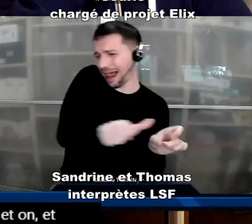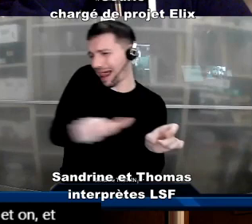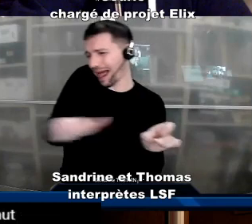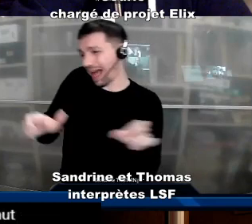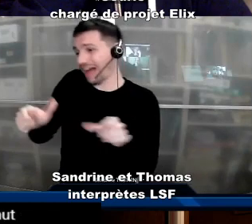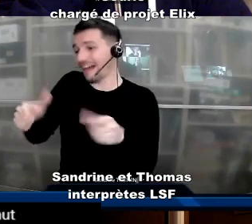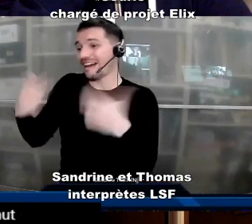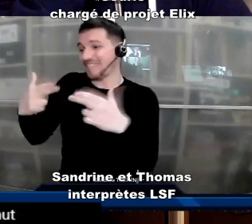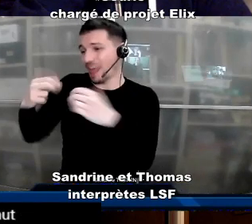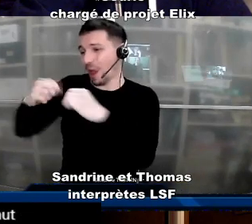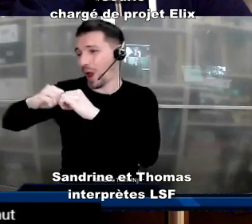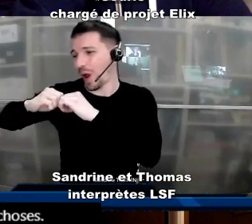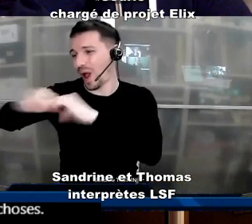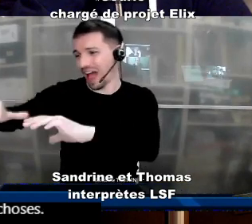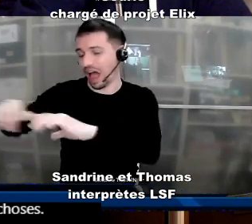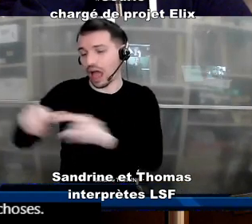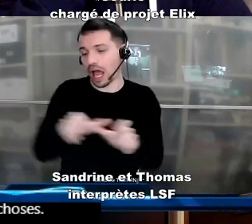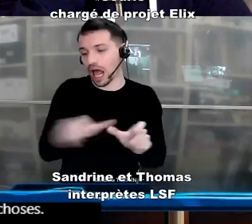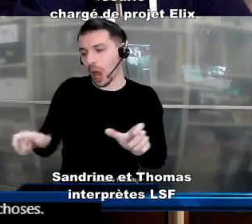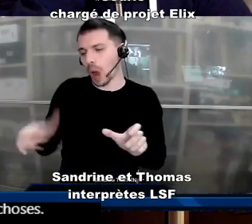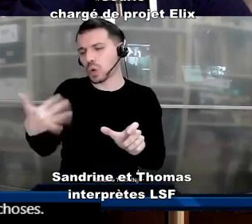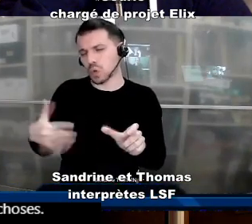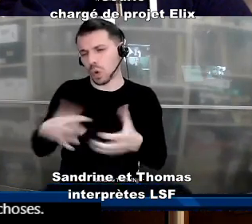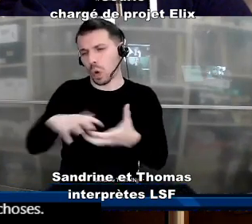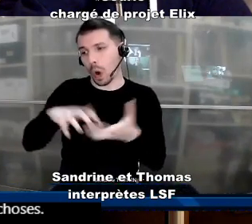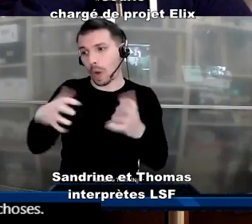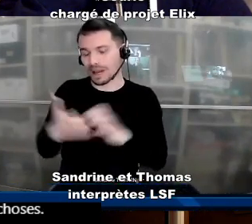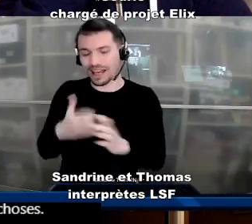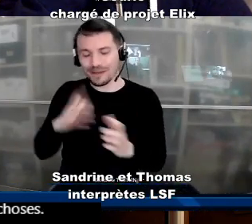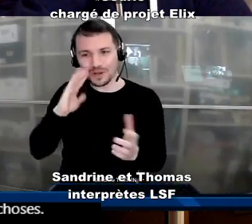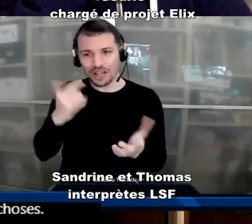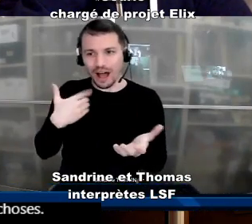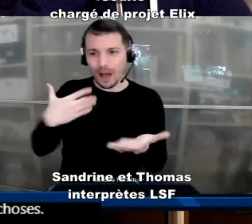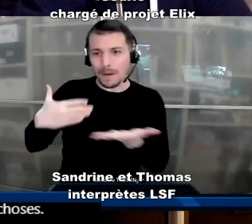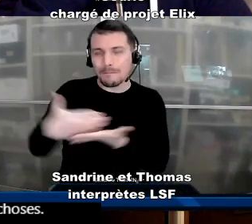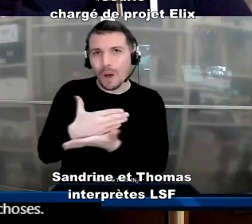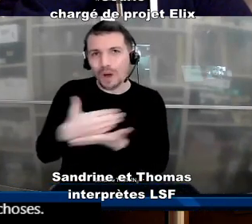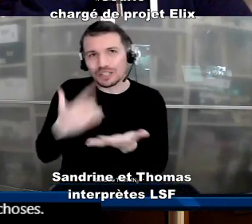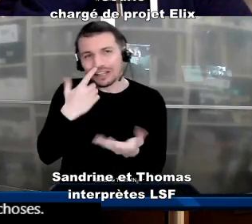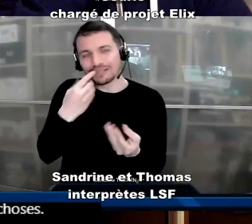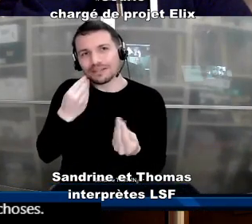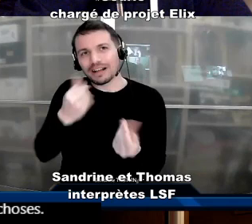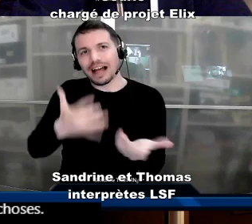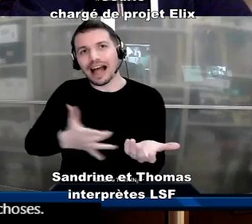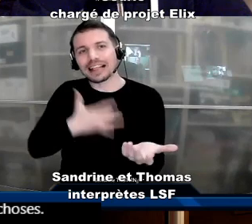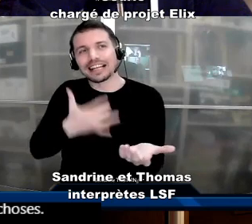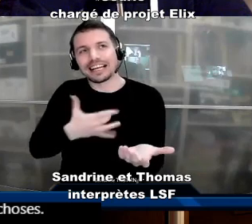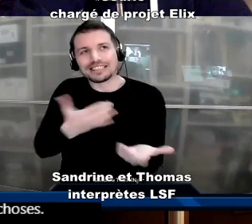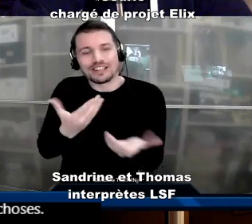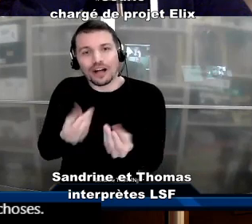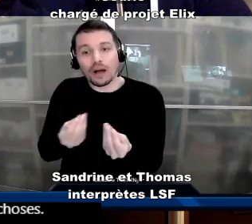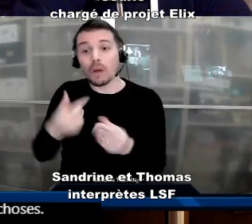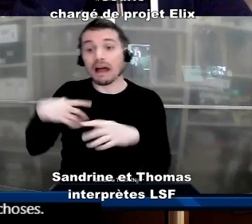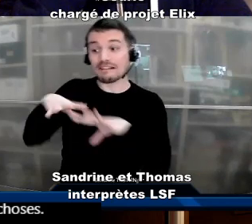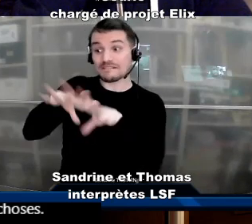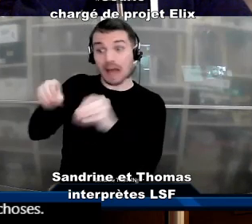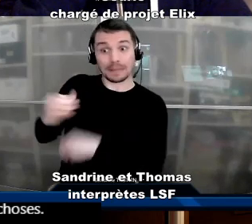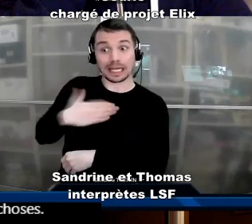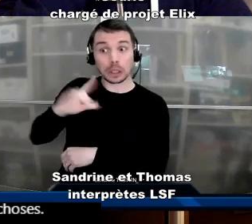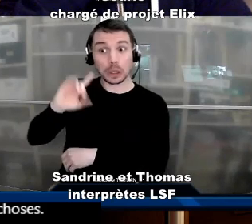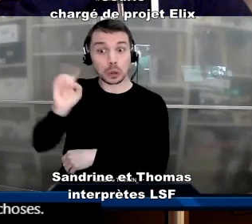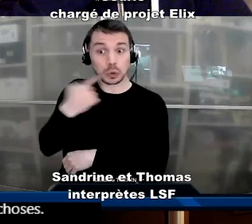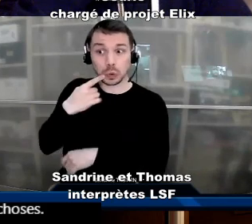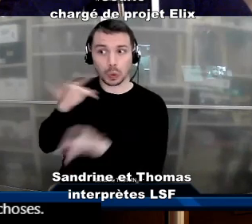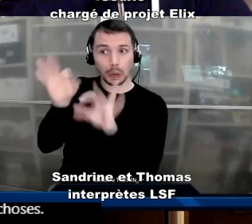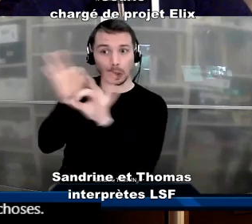Et puis, pour moi, c'est un projet qui a vraiment du sens. Moi, je viens... Alors, il n'y a pas de personnes sourdes dans ma famille, mais